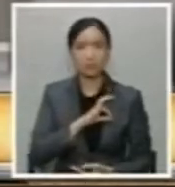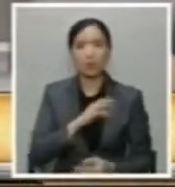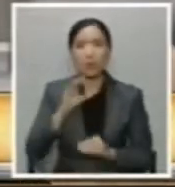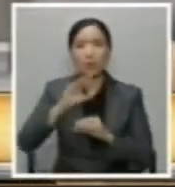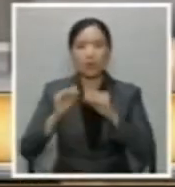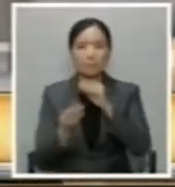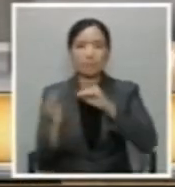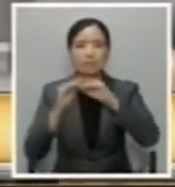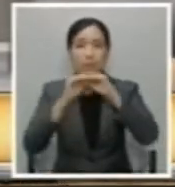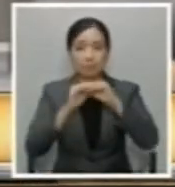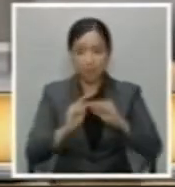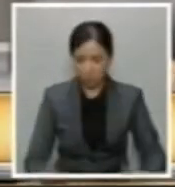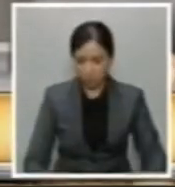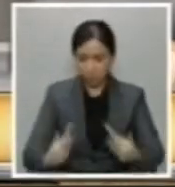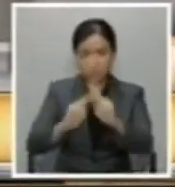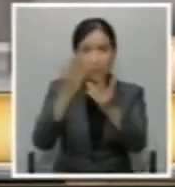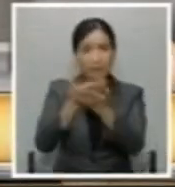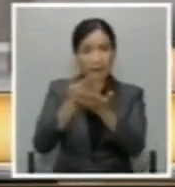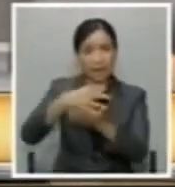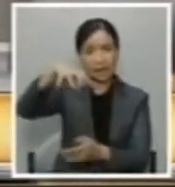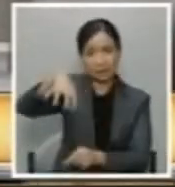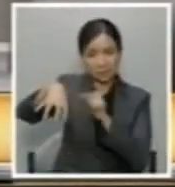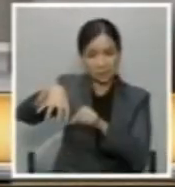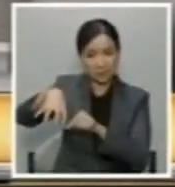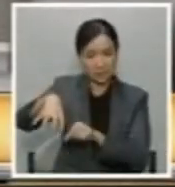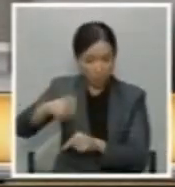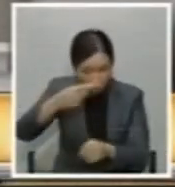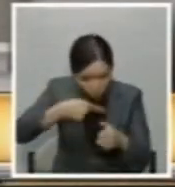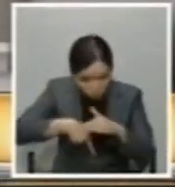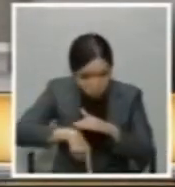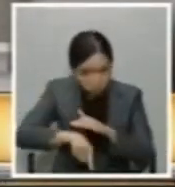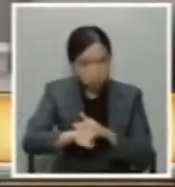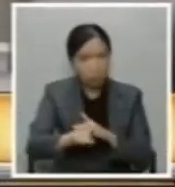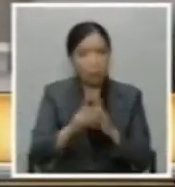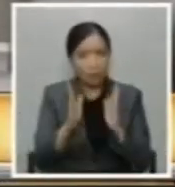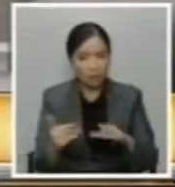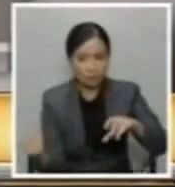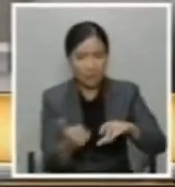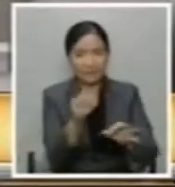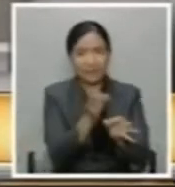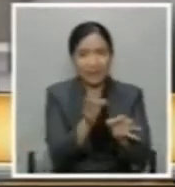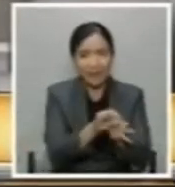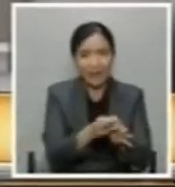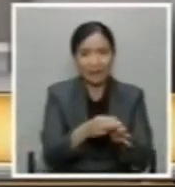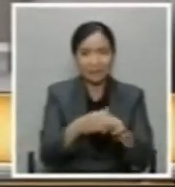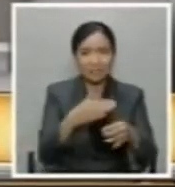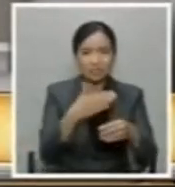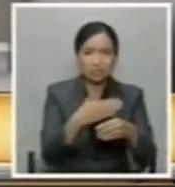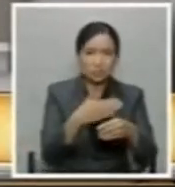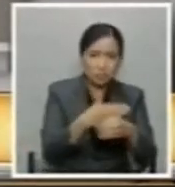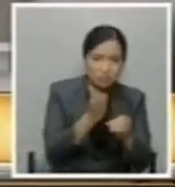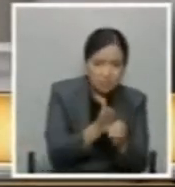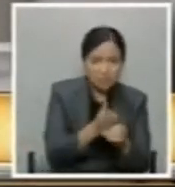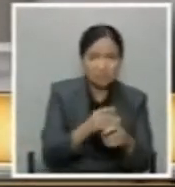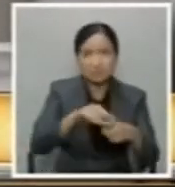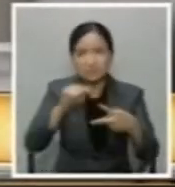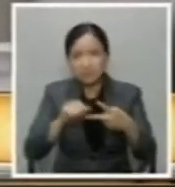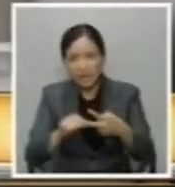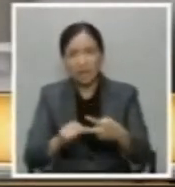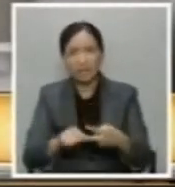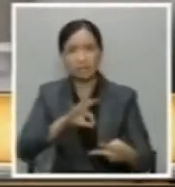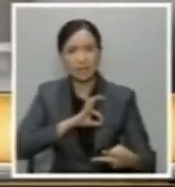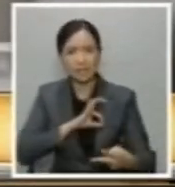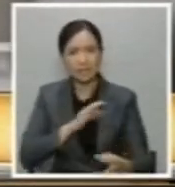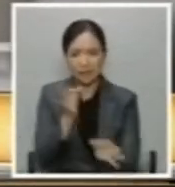องก็ยังมีลูกค้าธนาคารออมสินอีกกี่ล้านคนลูกค้าธกส.ที่เป็นเกษตรกรอีกกี่ล้านคนนะครับถ